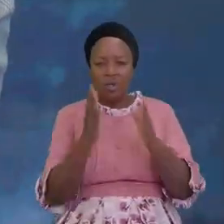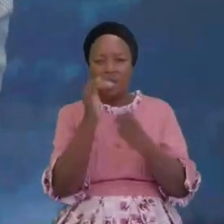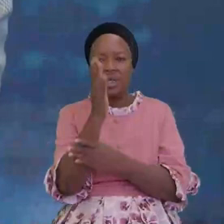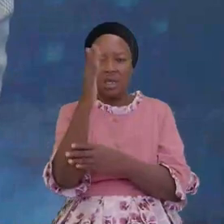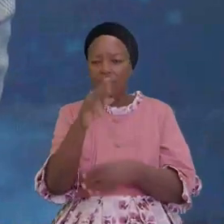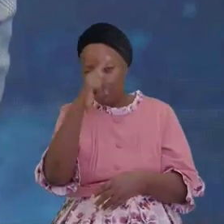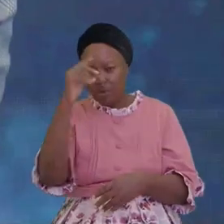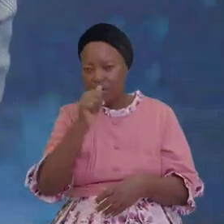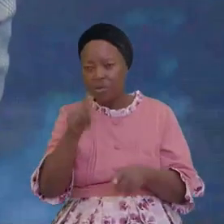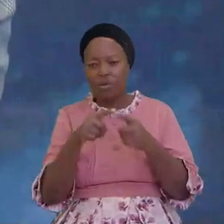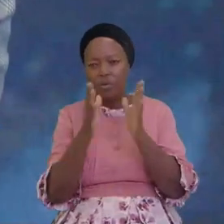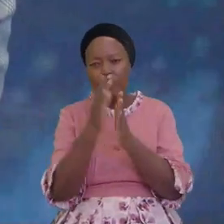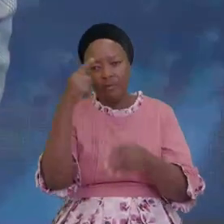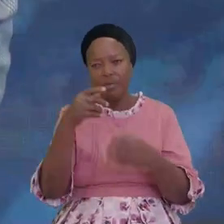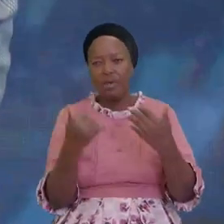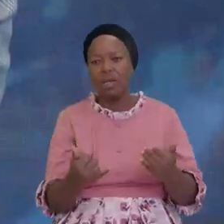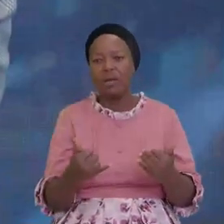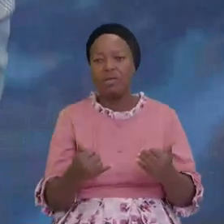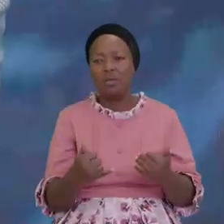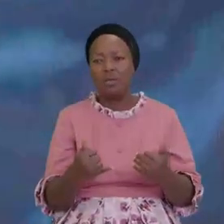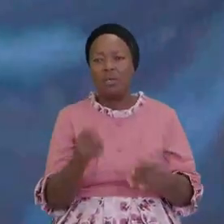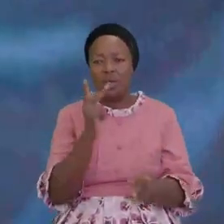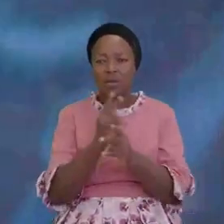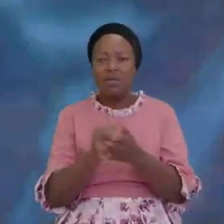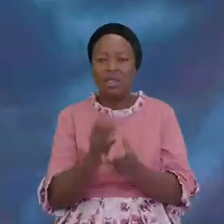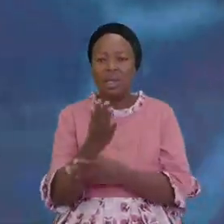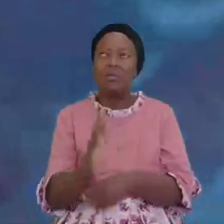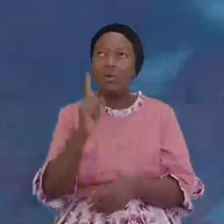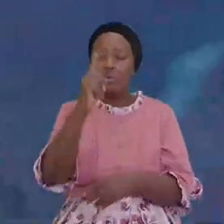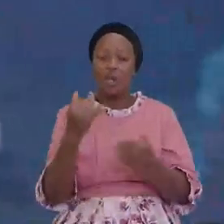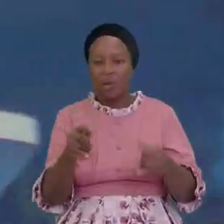pardonner. Garde la main levée, je prie pour toi maintenant.